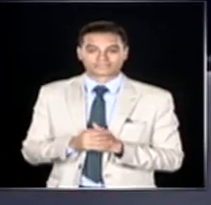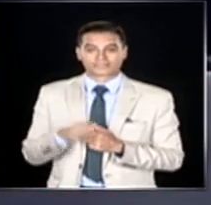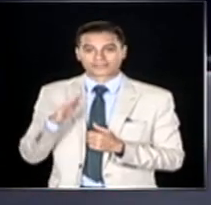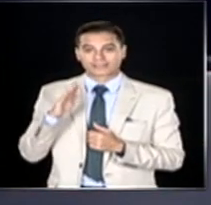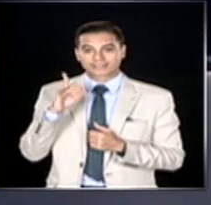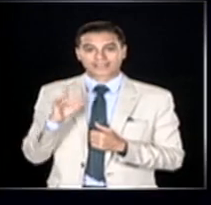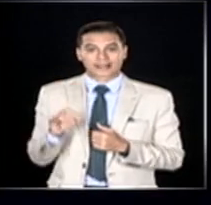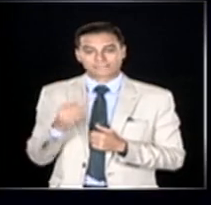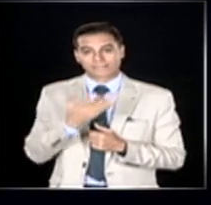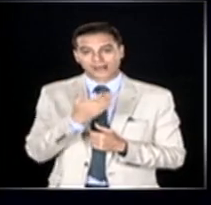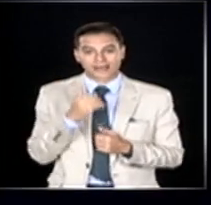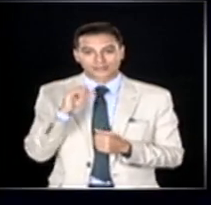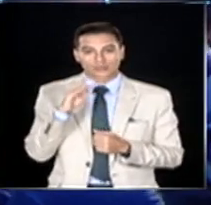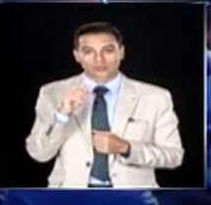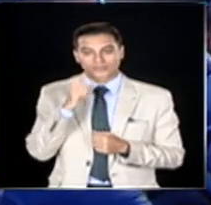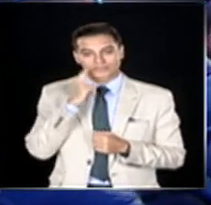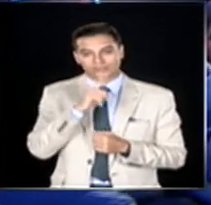عايزين يوسف ينضم لينا.